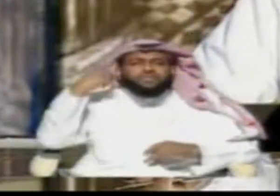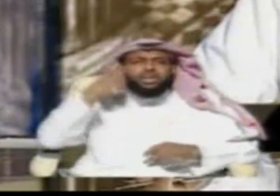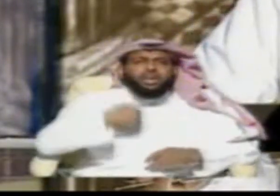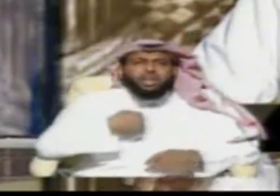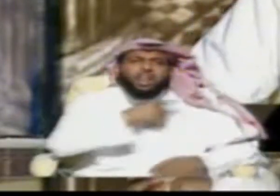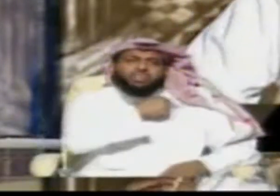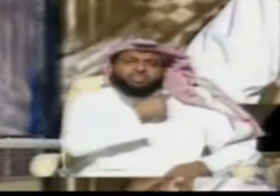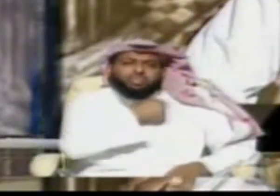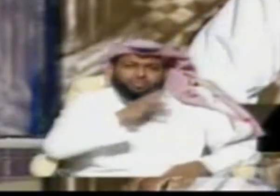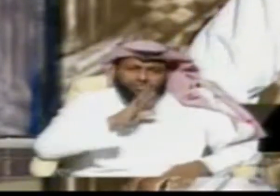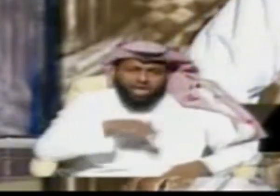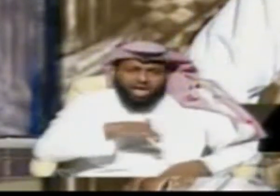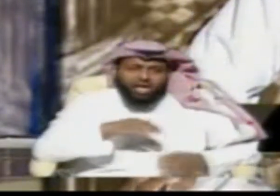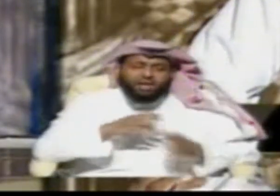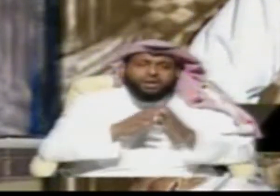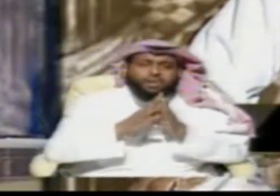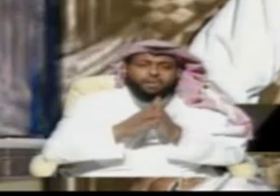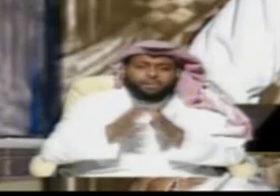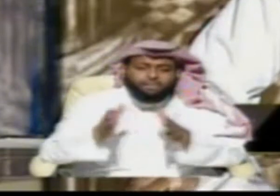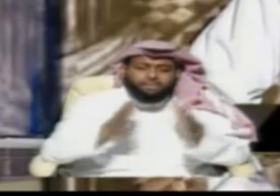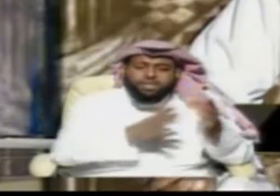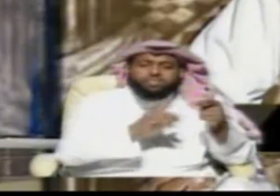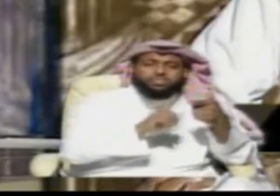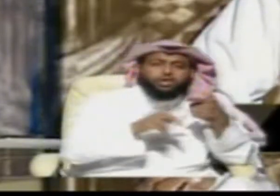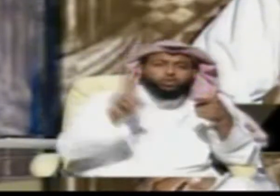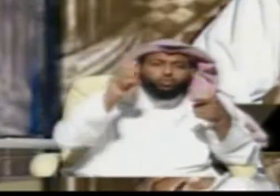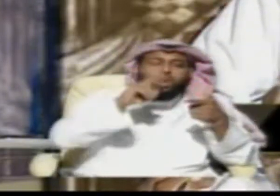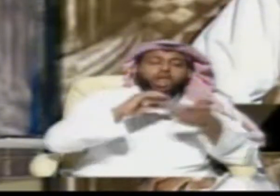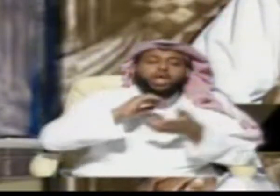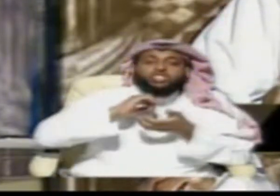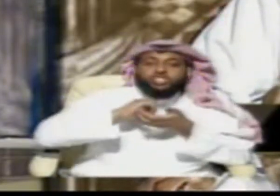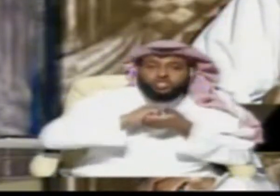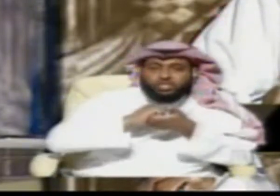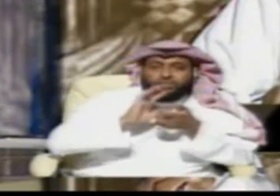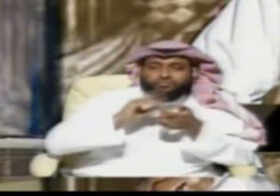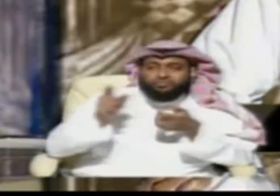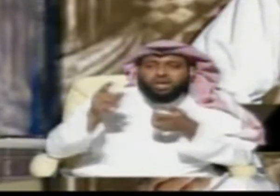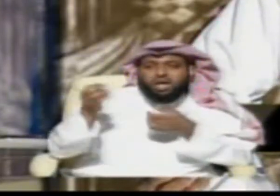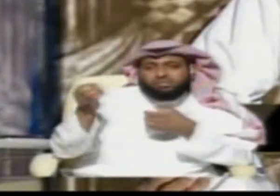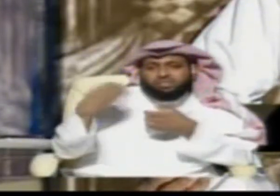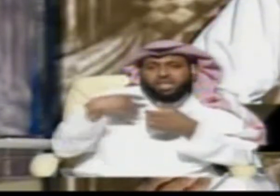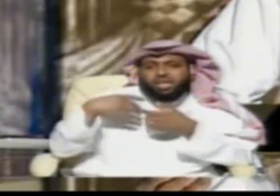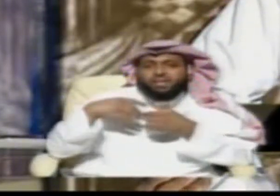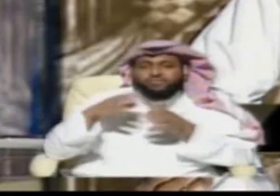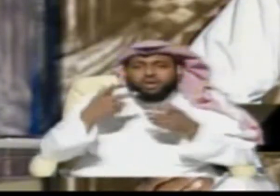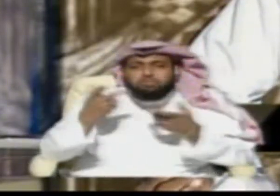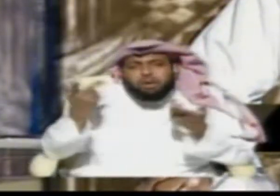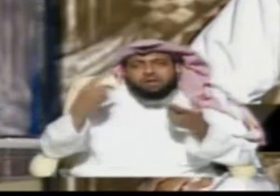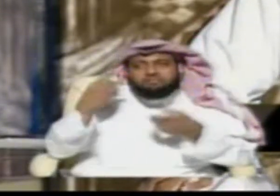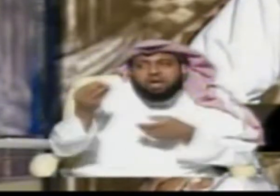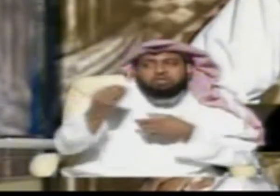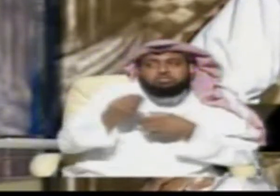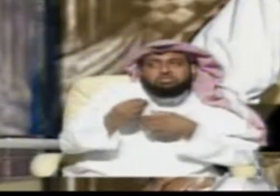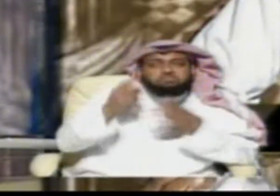السؤال الثاني. أنا أعطاني صديقي شيء ما أدري هل كان قصدي هدية ولا لا.